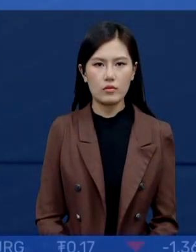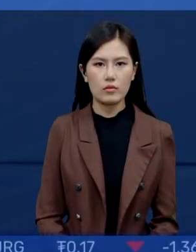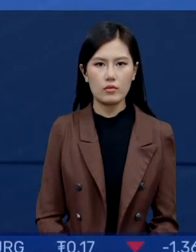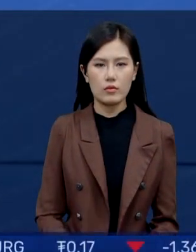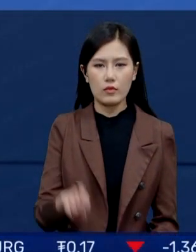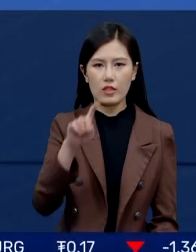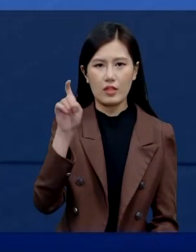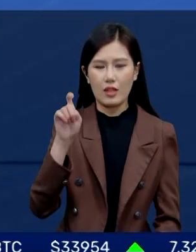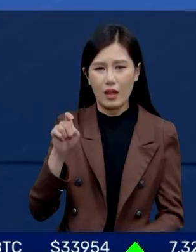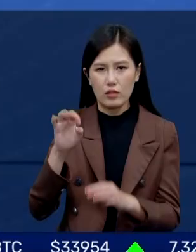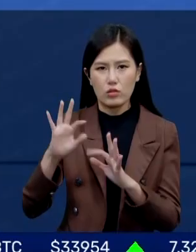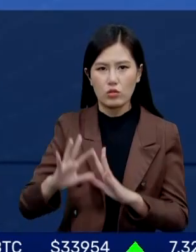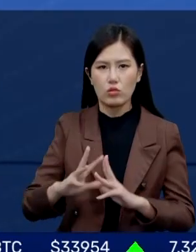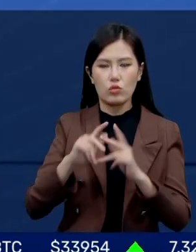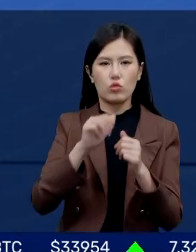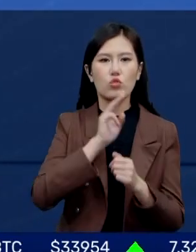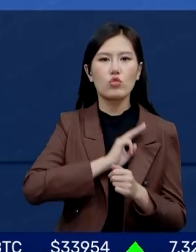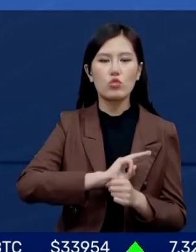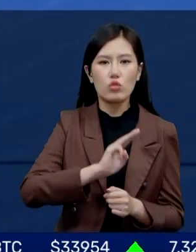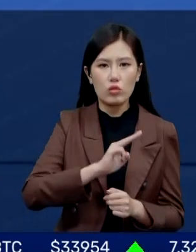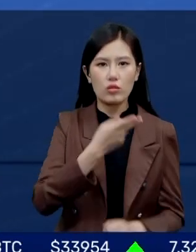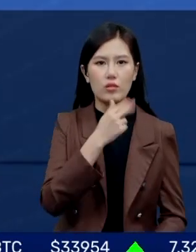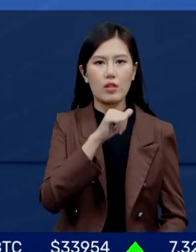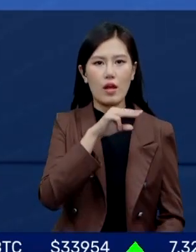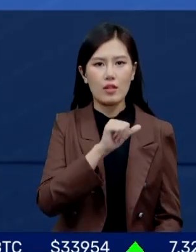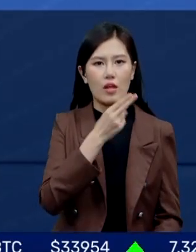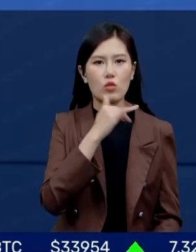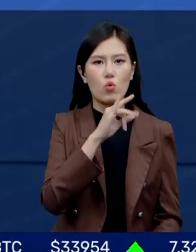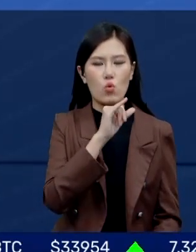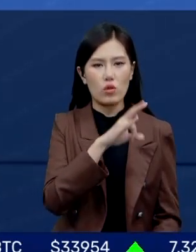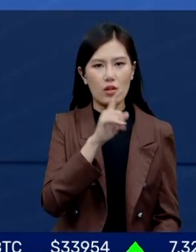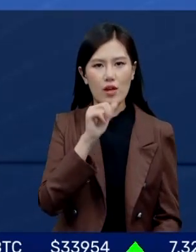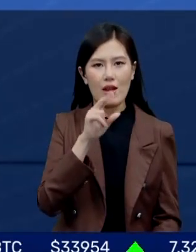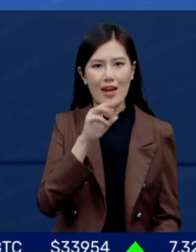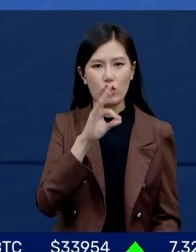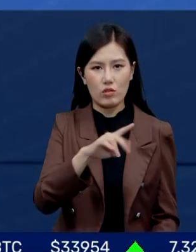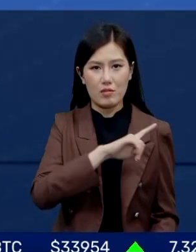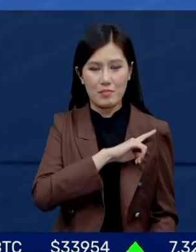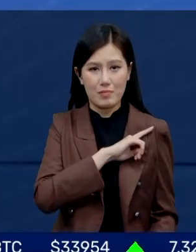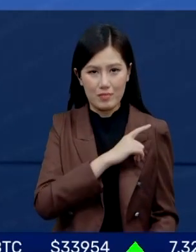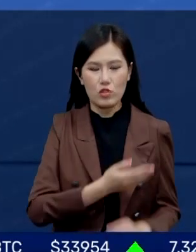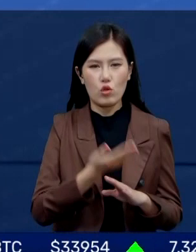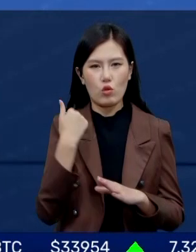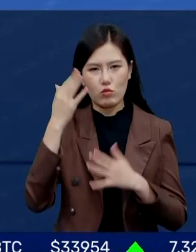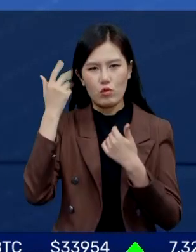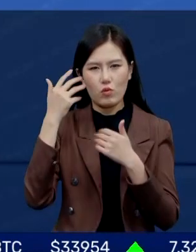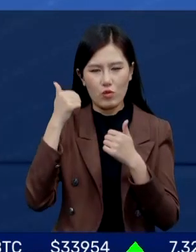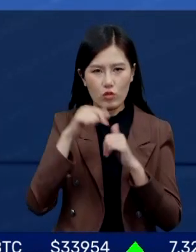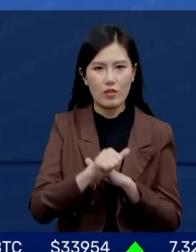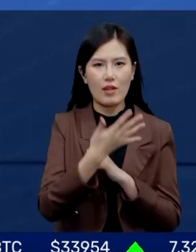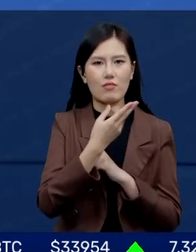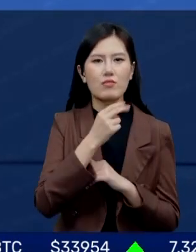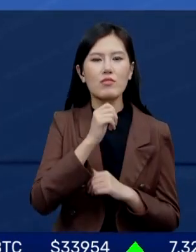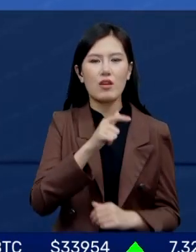Асуудалт шийдэл эрэлхийлдэг шинэ инновацийг санал болгодог дата дуран хакатон 5 дахь удаага зохион байгуулагдаж байна. Энэ удаагийн дата дуран хакатон